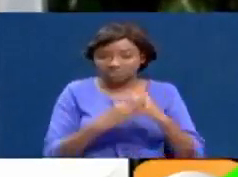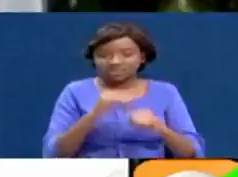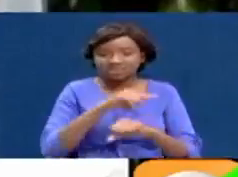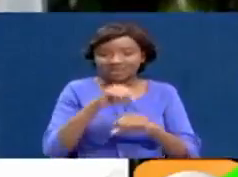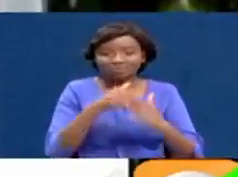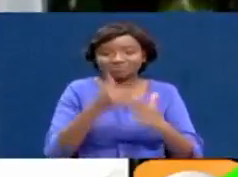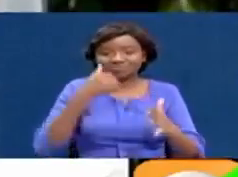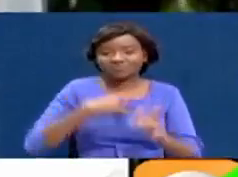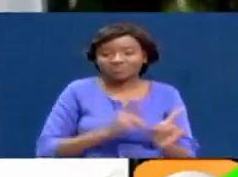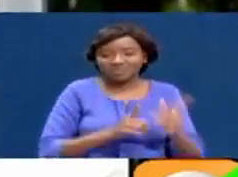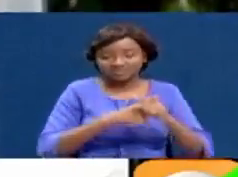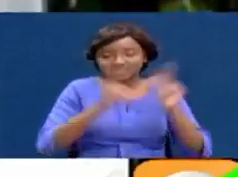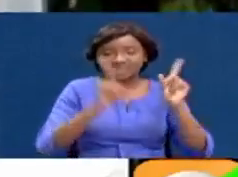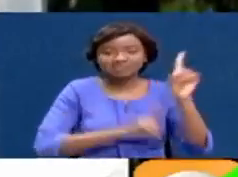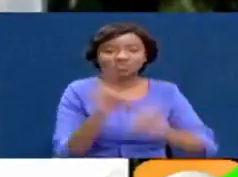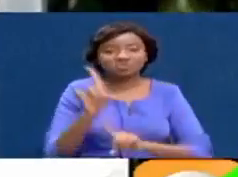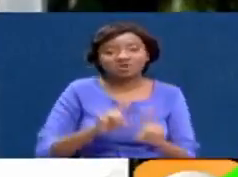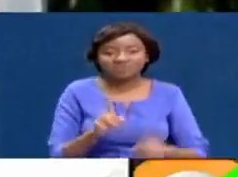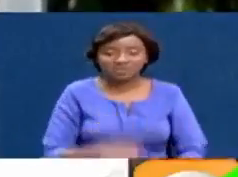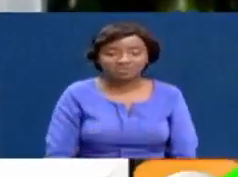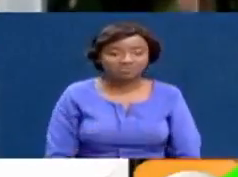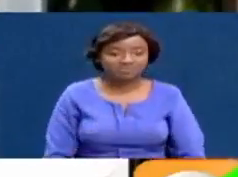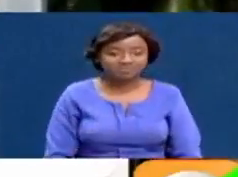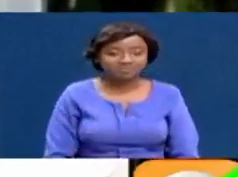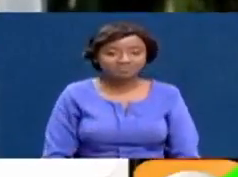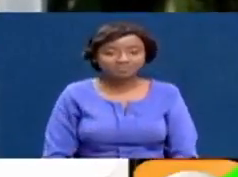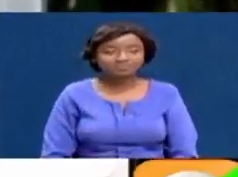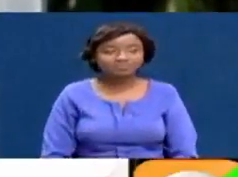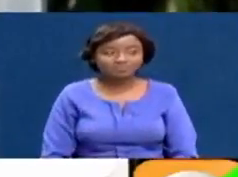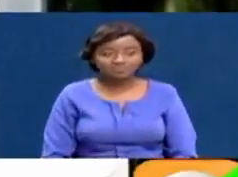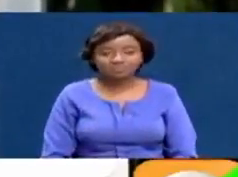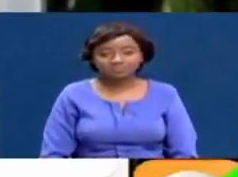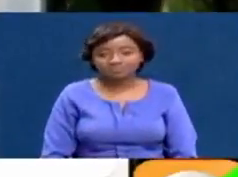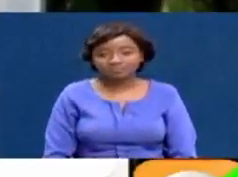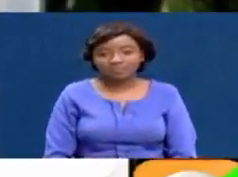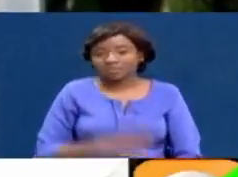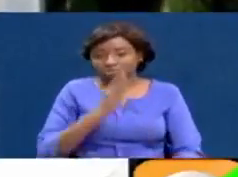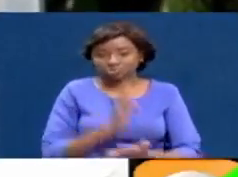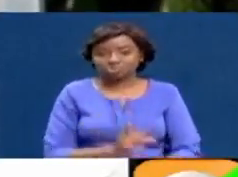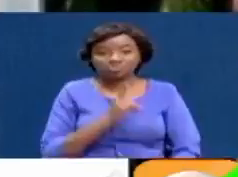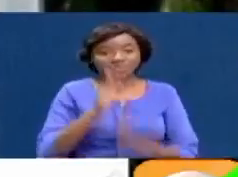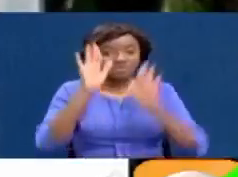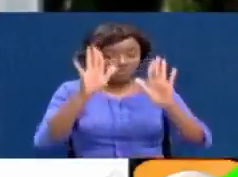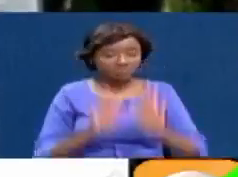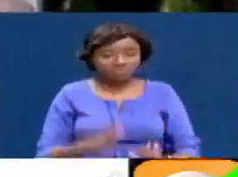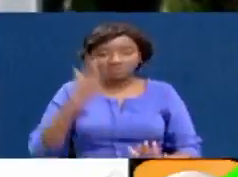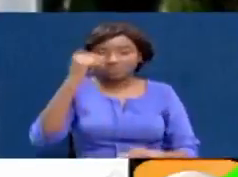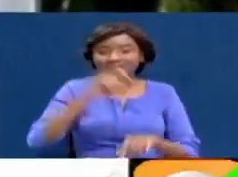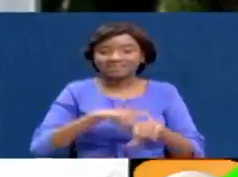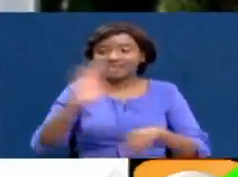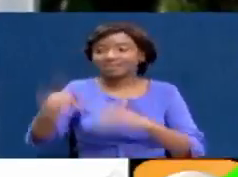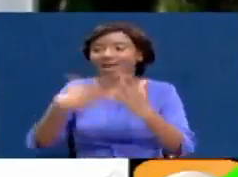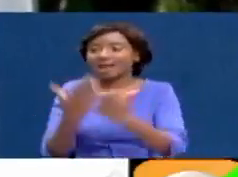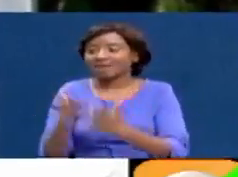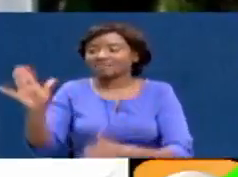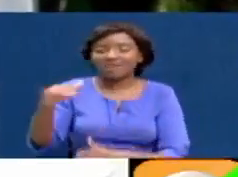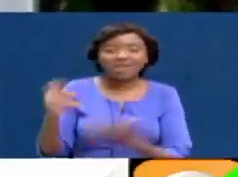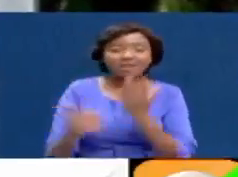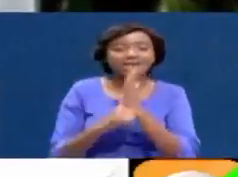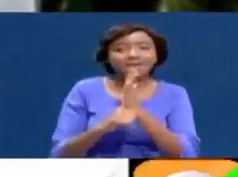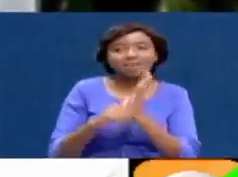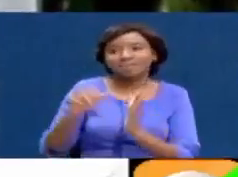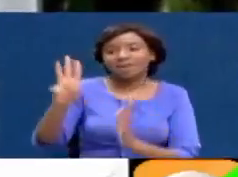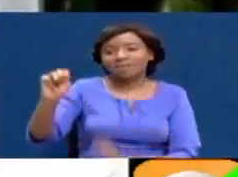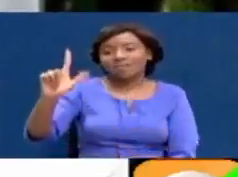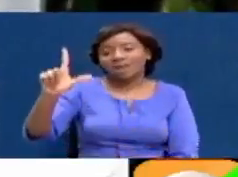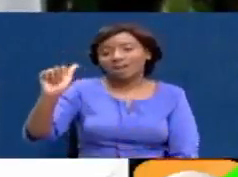leave Nairobi or Mombasa. That is important because by the time they get to Malaba, they have